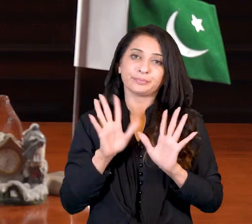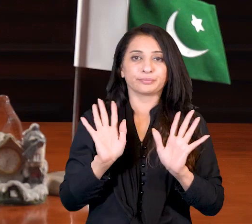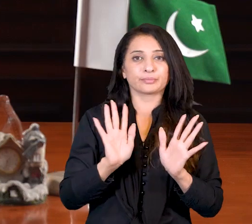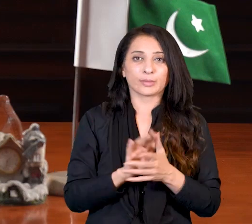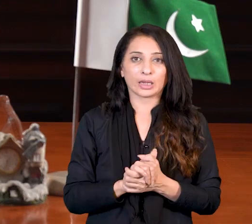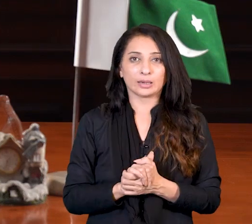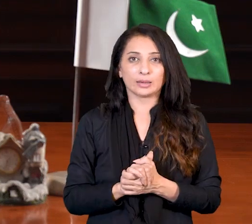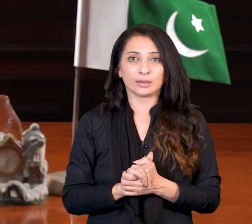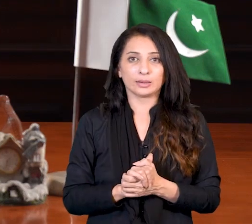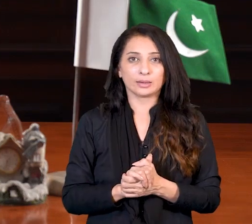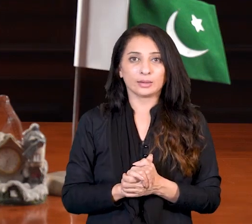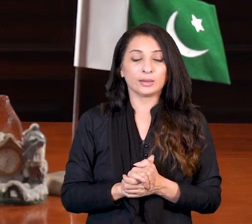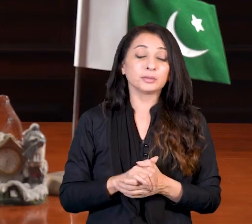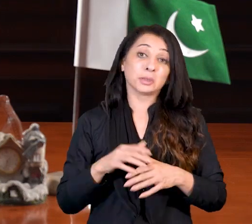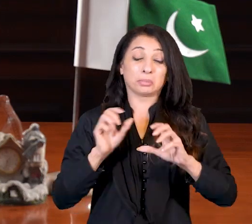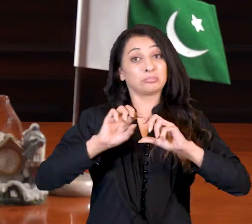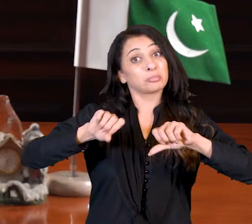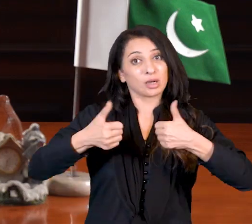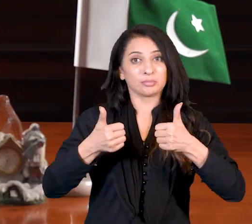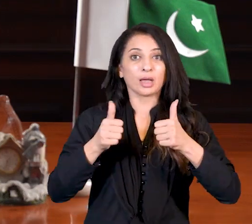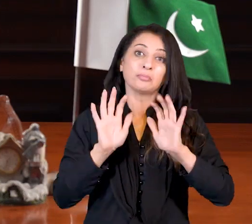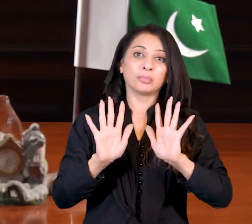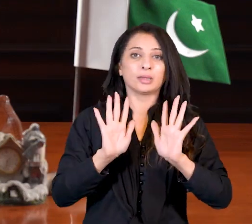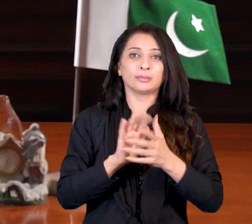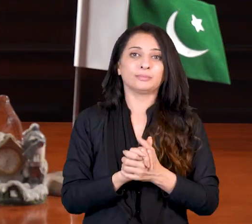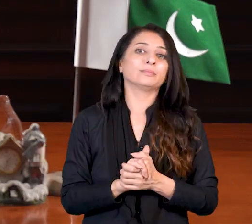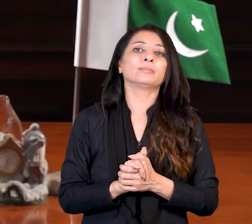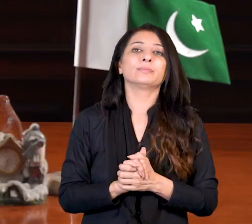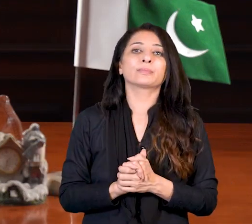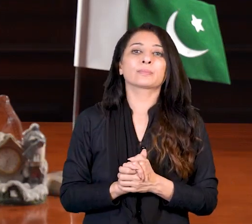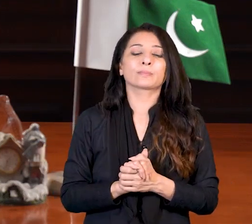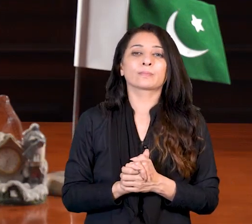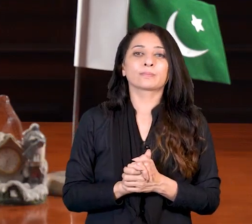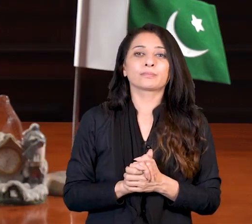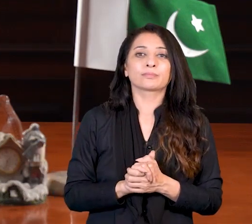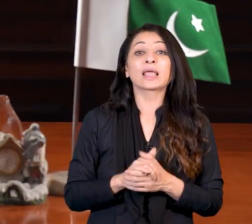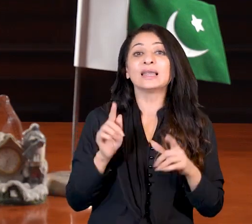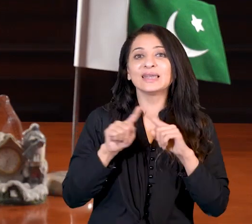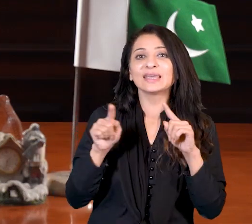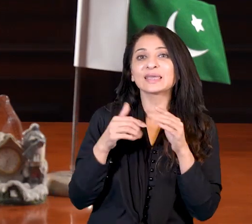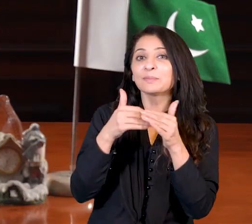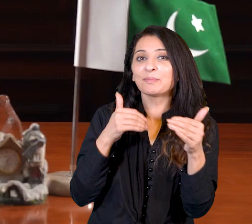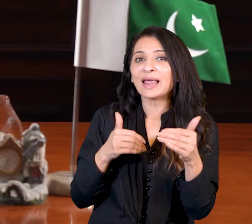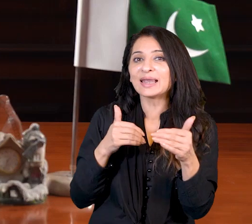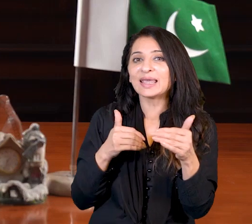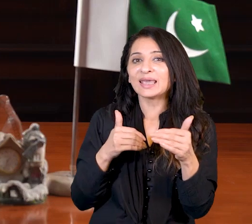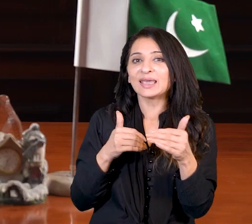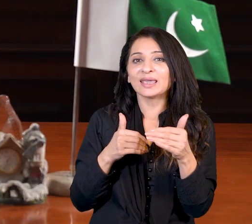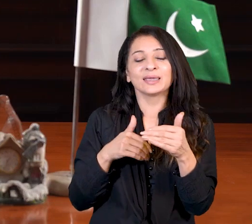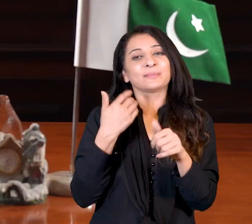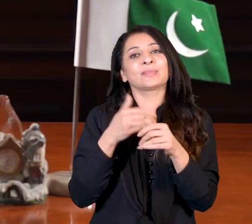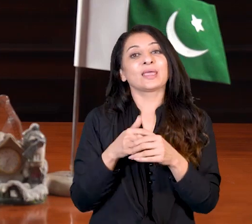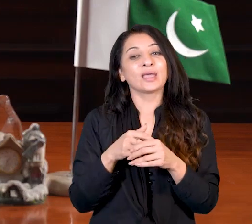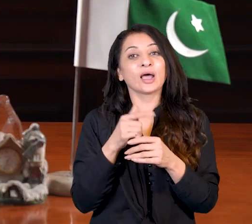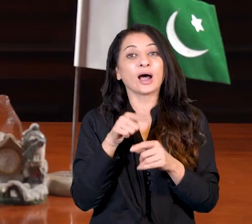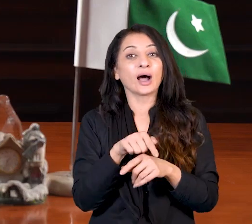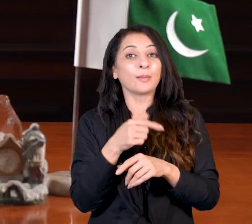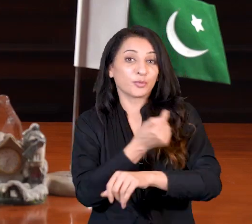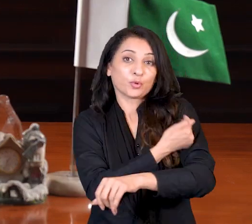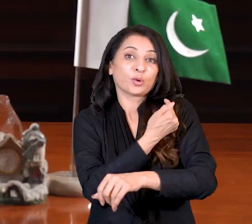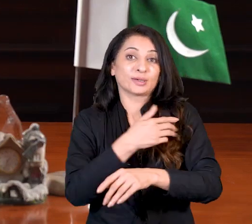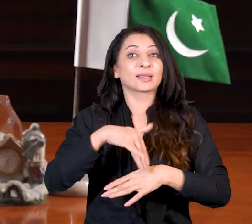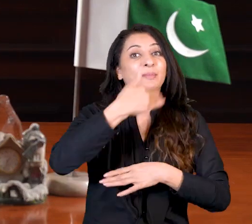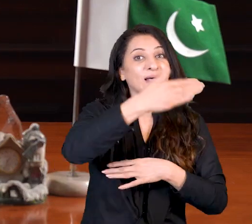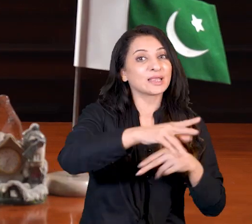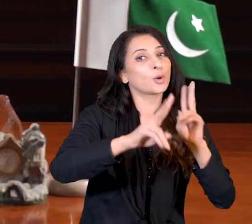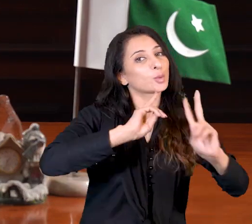तो ये काफ़ी कामयाब तरीका इलाज है, लेकिन इसको करने से पहले आपने अपने मौलिद से डिस्कस करना है लाजमी। हर इलाज हर किसी